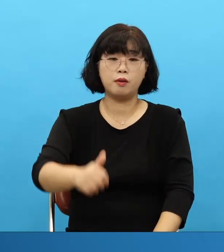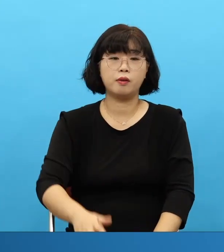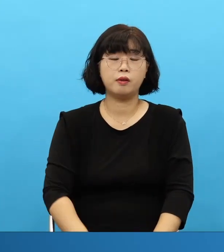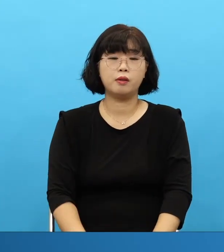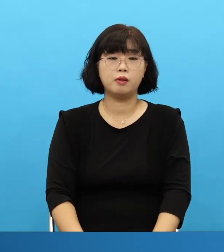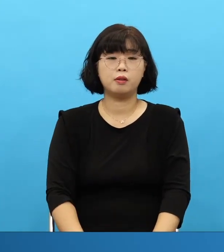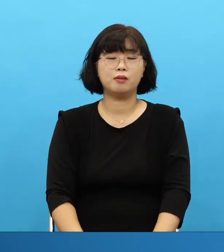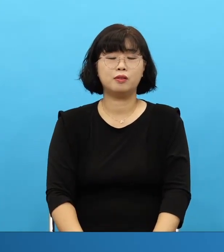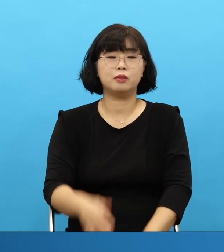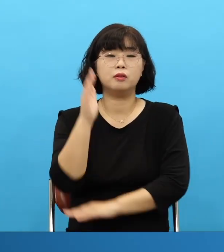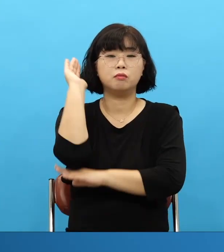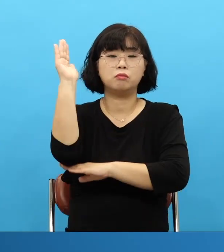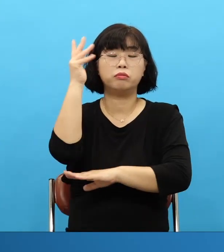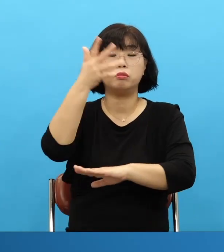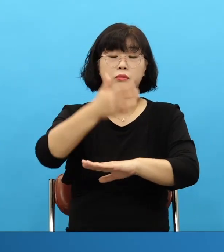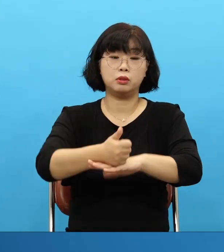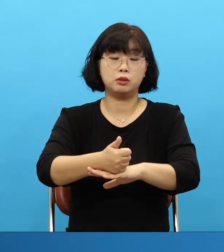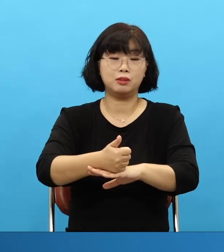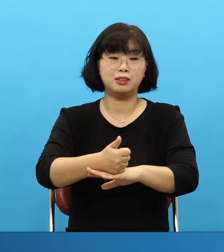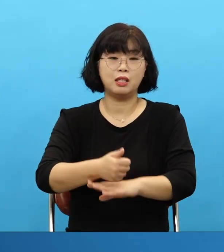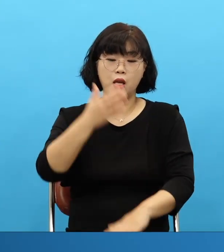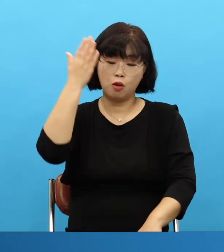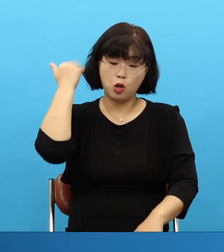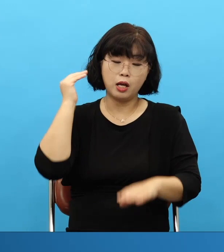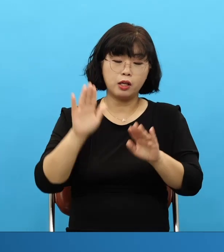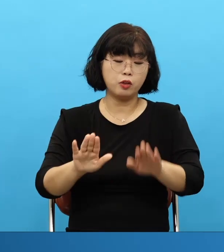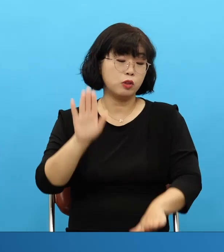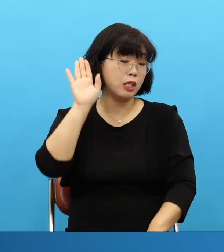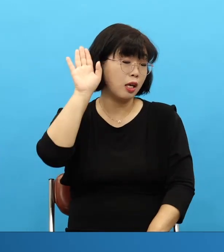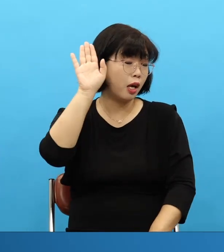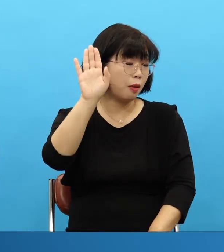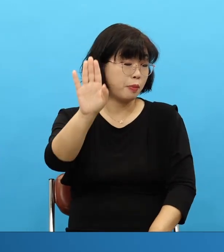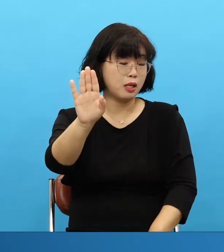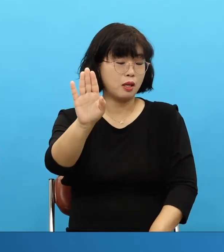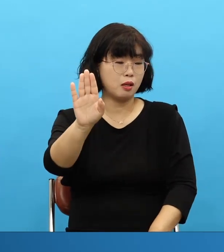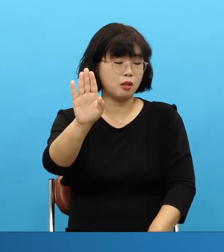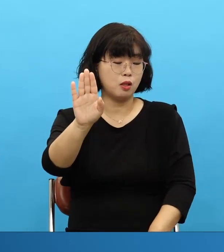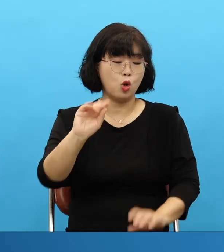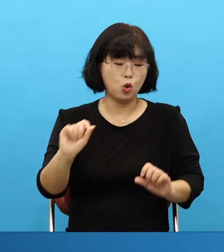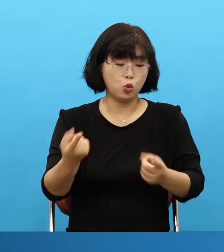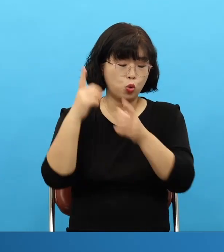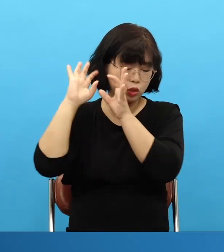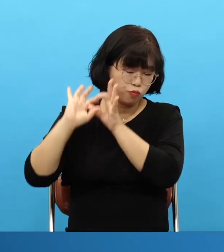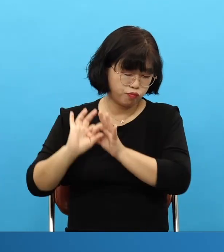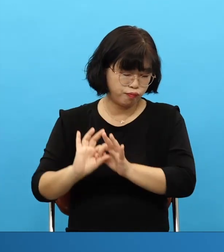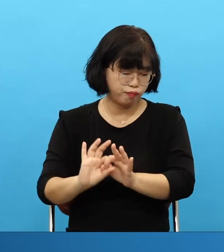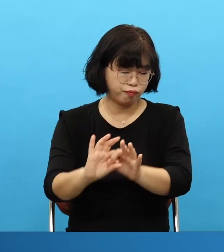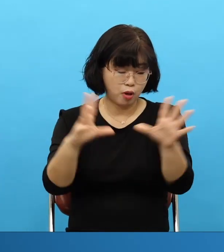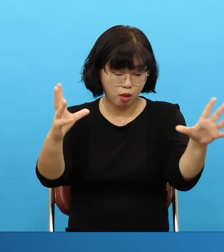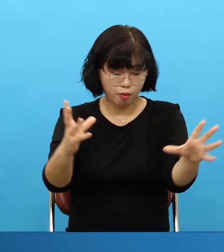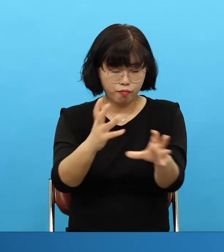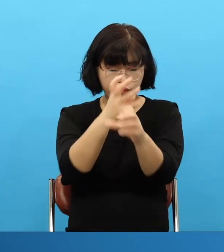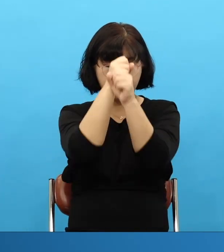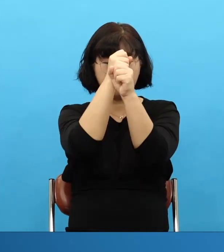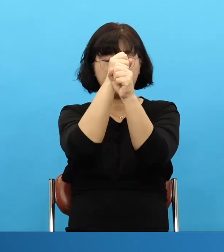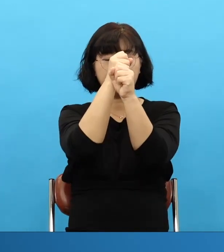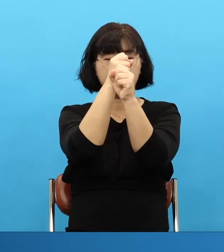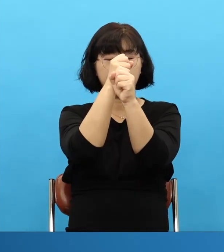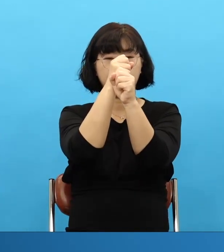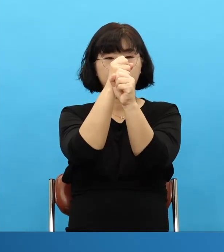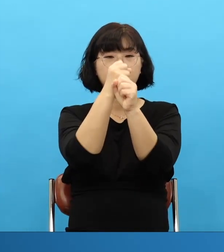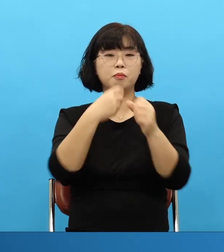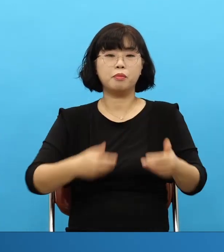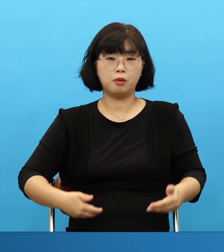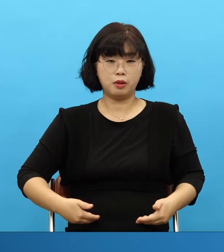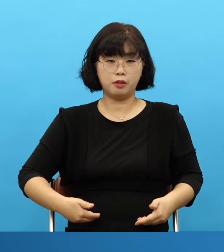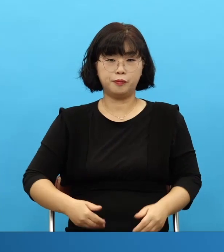결론을 맺겠습니다. I'll come to the conclusion of my 과거, words. 현재, 미래를 동시에 봐야 돼요. You must be able to see the past, present, and future together at one